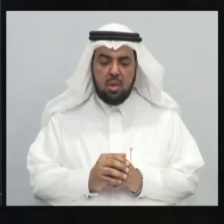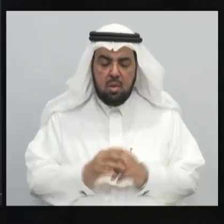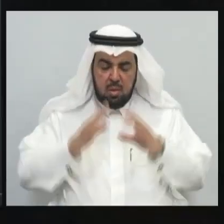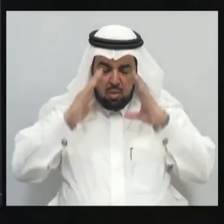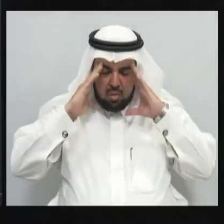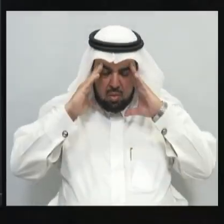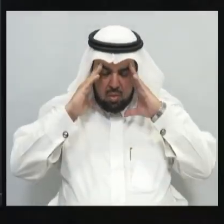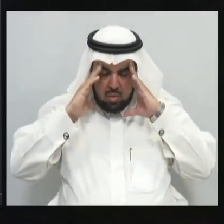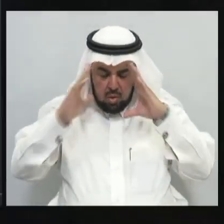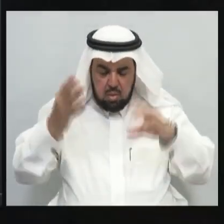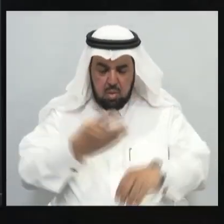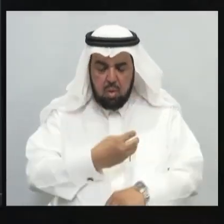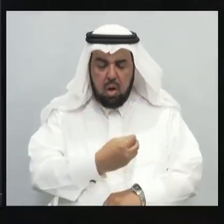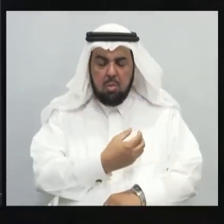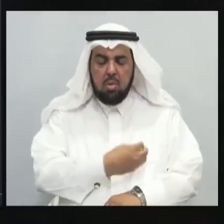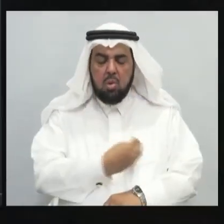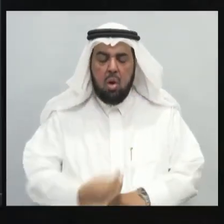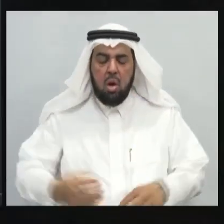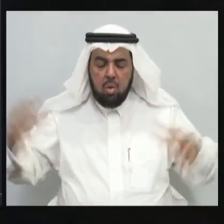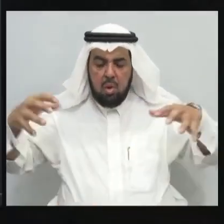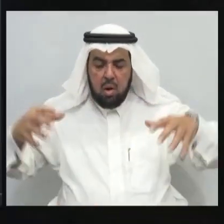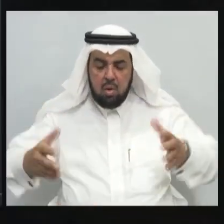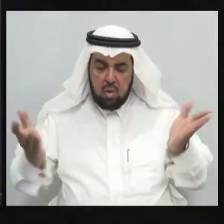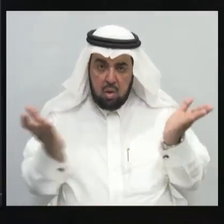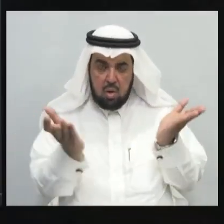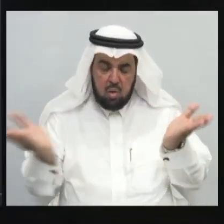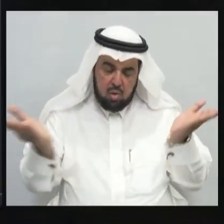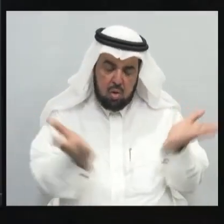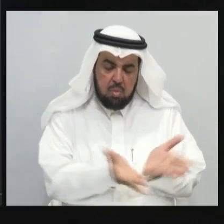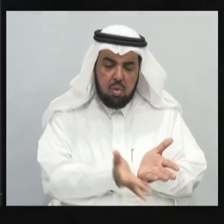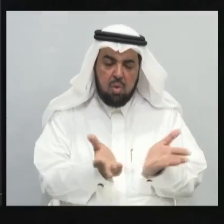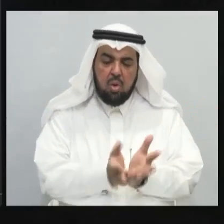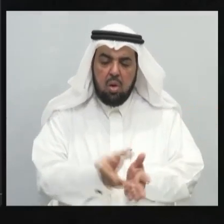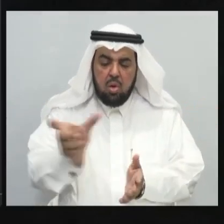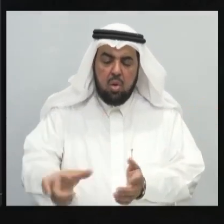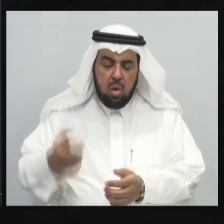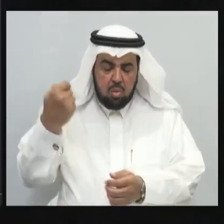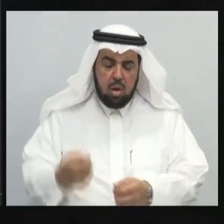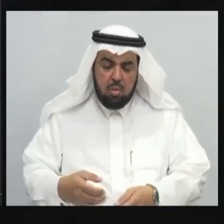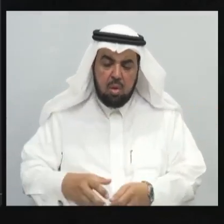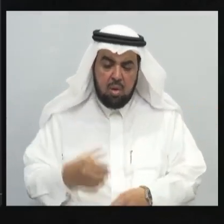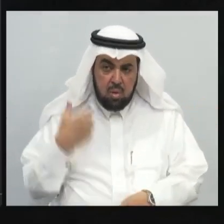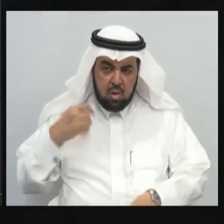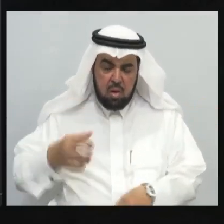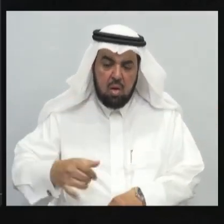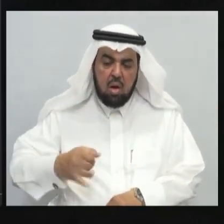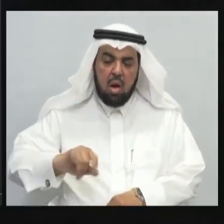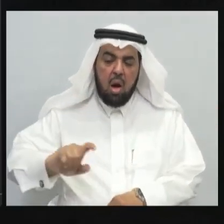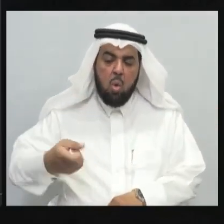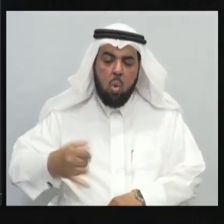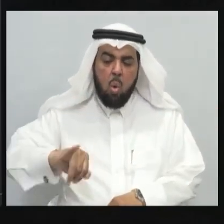السلام عليكم ورحمه الله وبركاته اهلا ومرحبا بكم طلاب وطالبات الصف اول ثانوي نظام